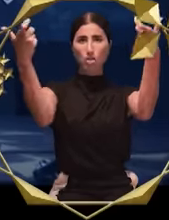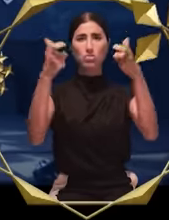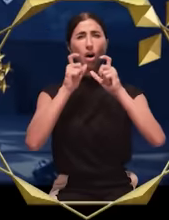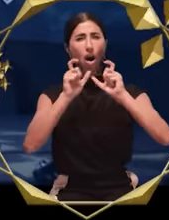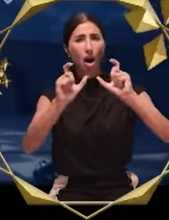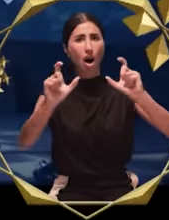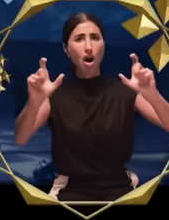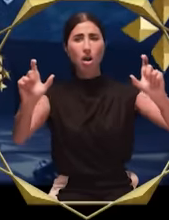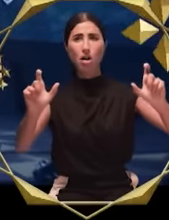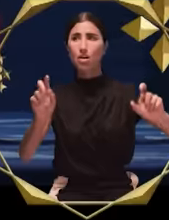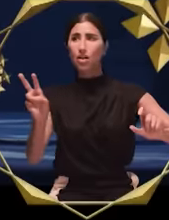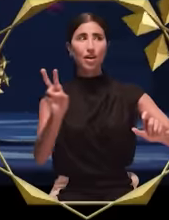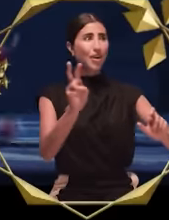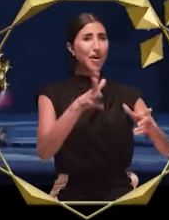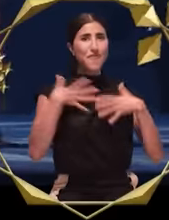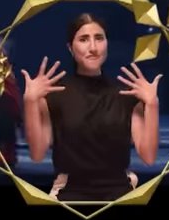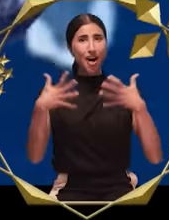لما تزمجر